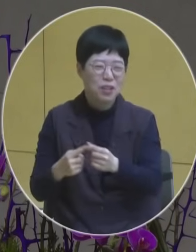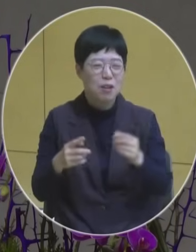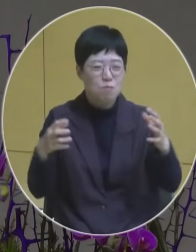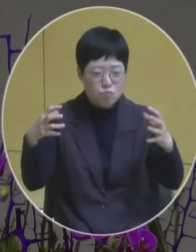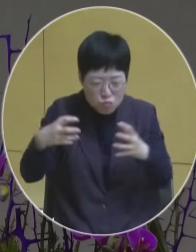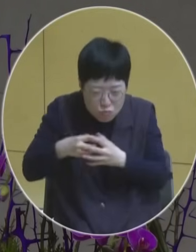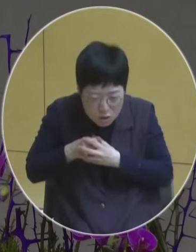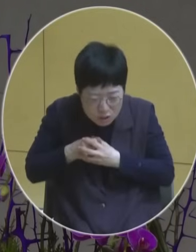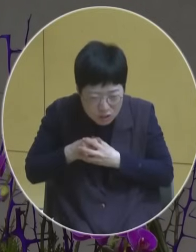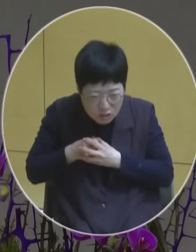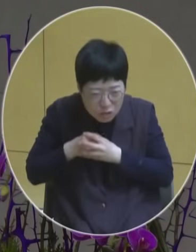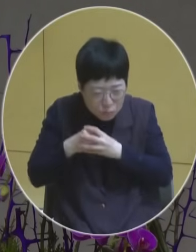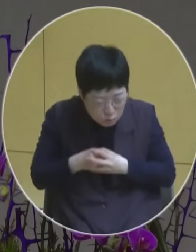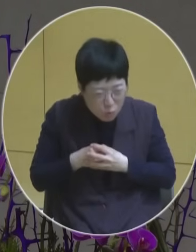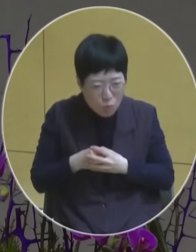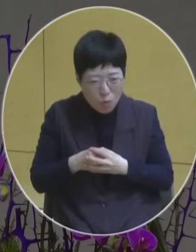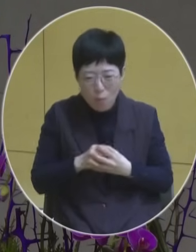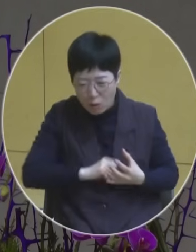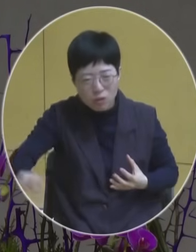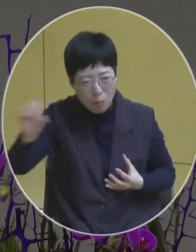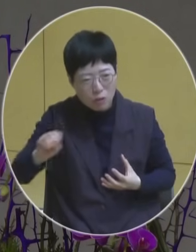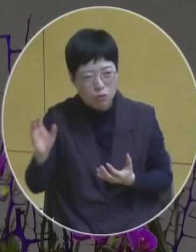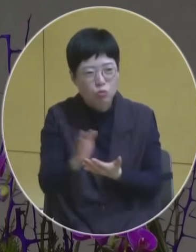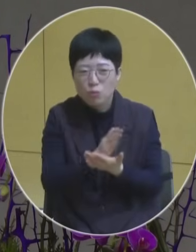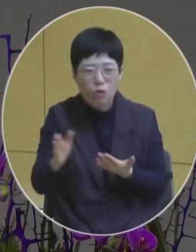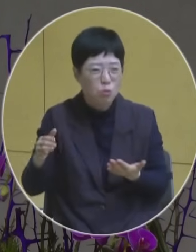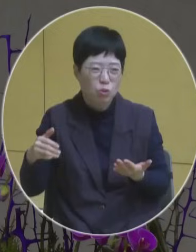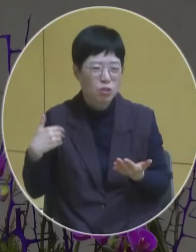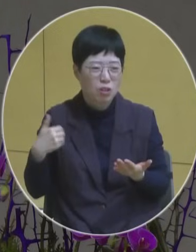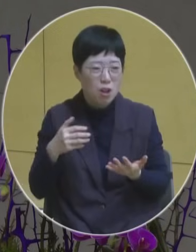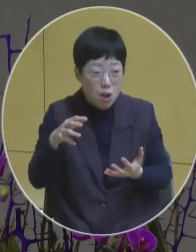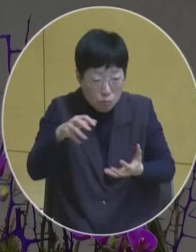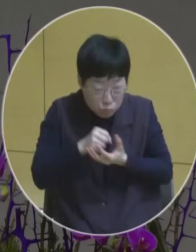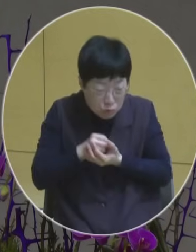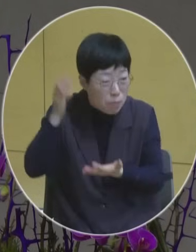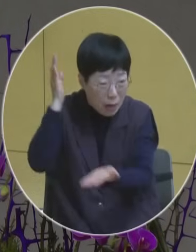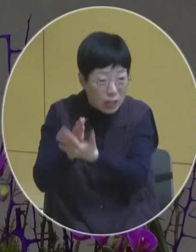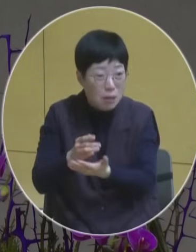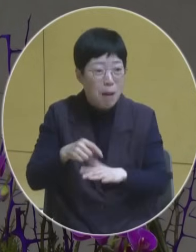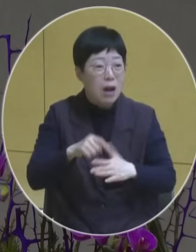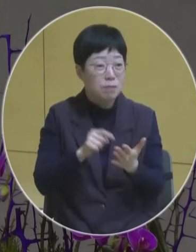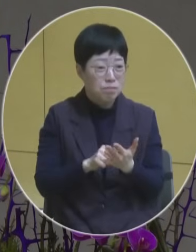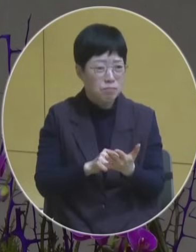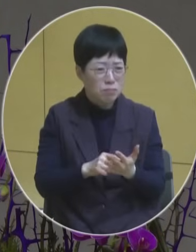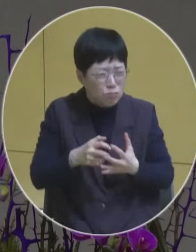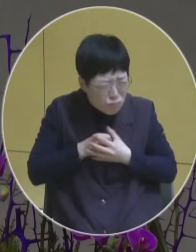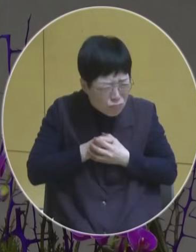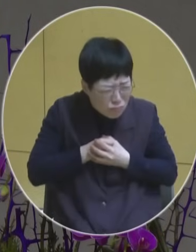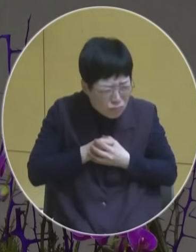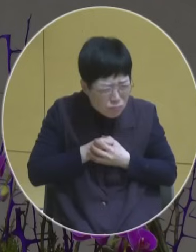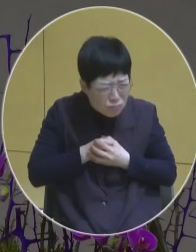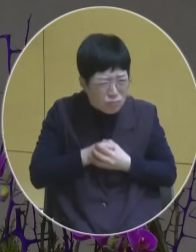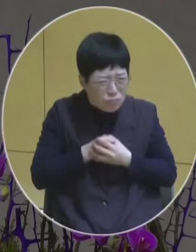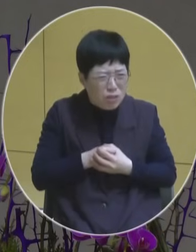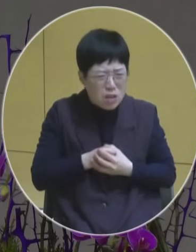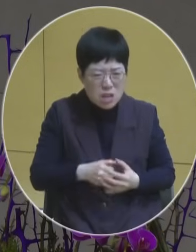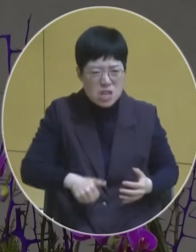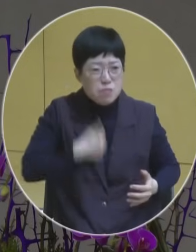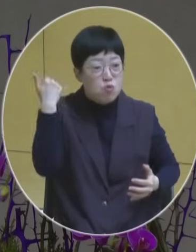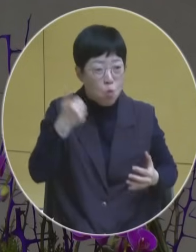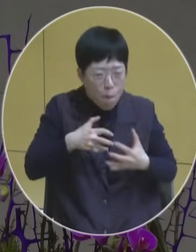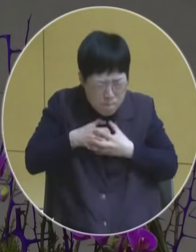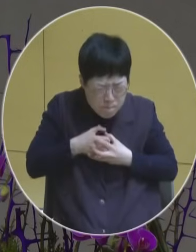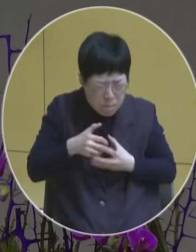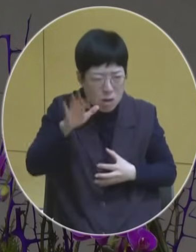것과 버려야 될 것을 분별을 못해요. 내가 품지 말아야 될 마음을 풀어요. 품어요. 내 마음속에 분노를 품어요.